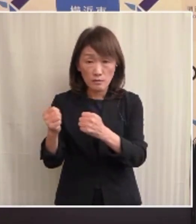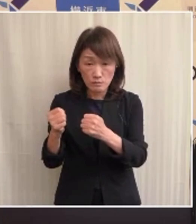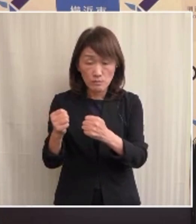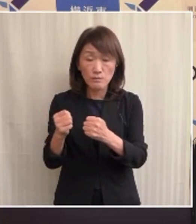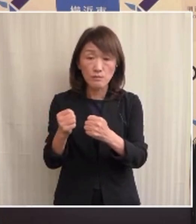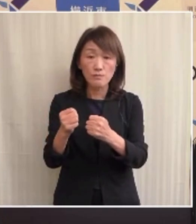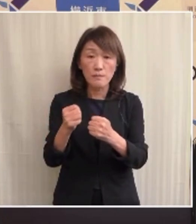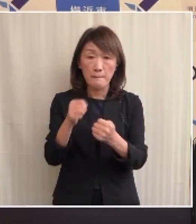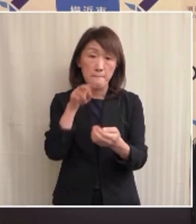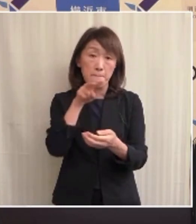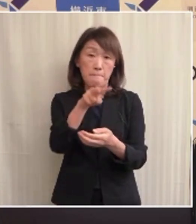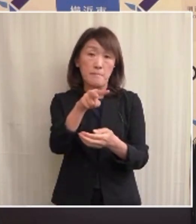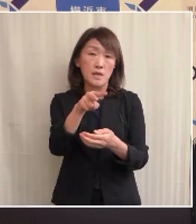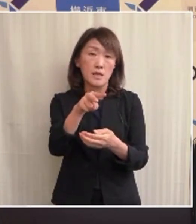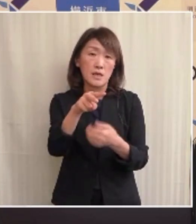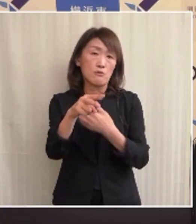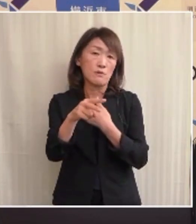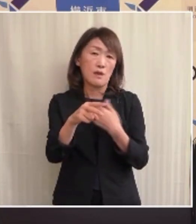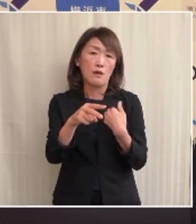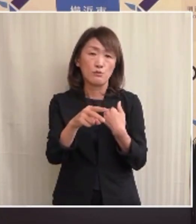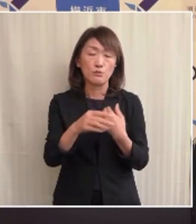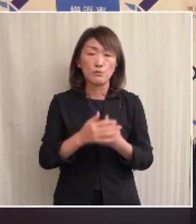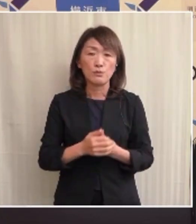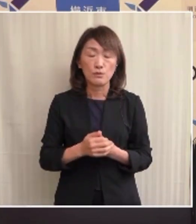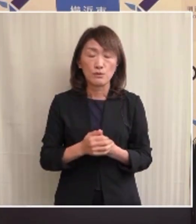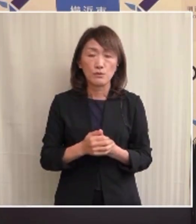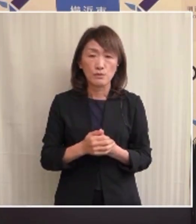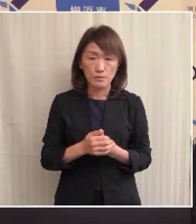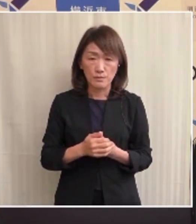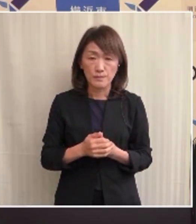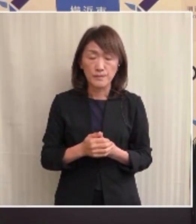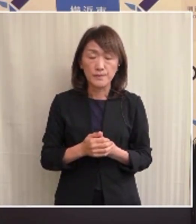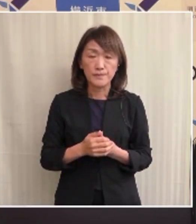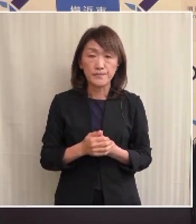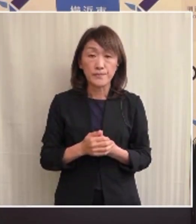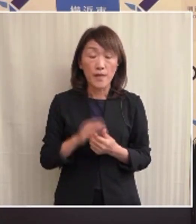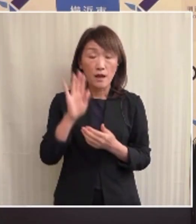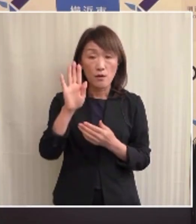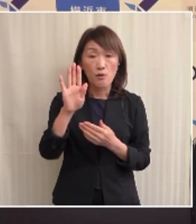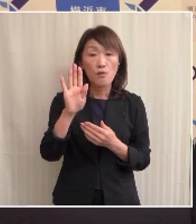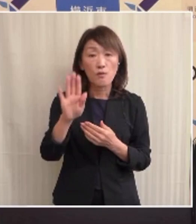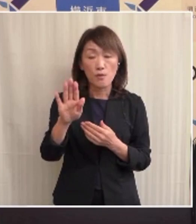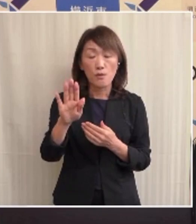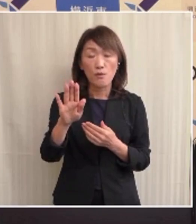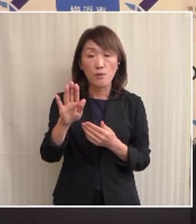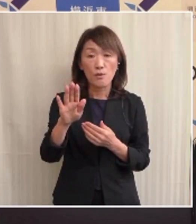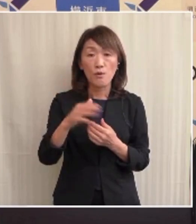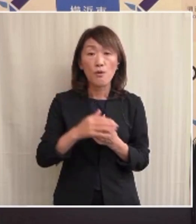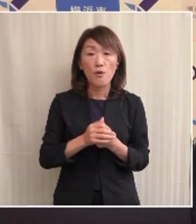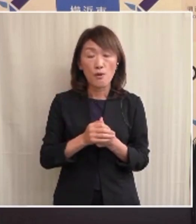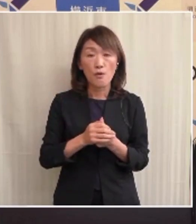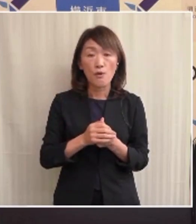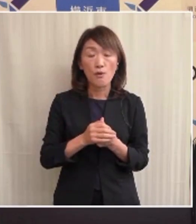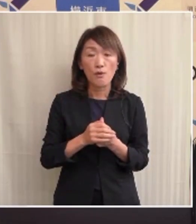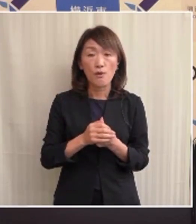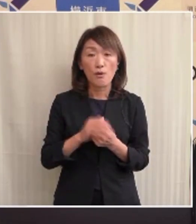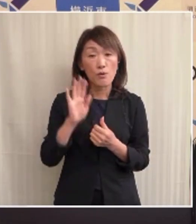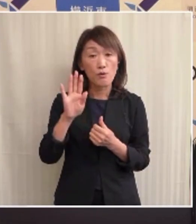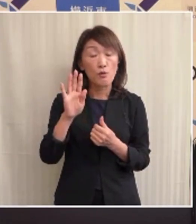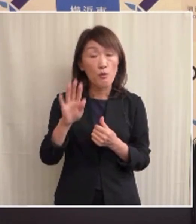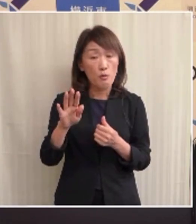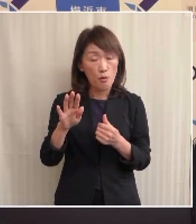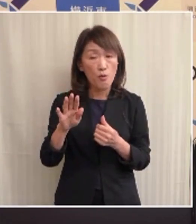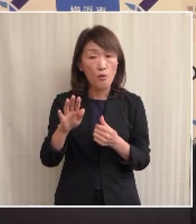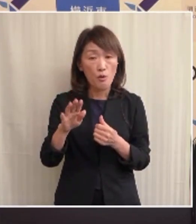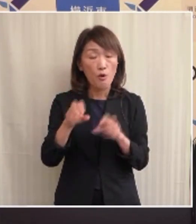ので、まあ、かなり多くの方にご利用いただいていると思います。まあ、今後も、まあ、この今、増え方ですと、どんどんど